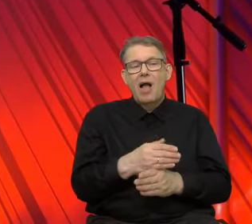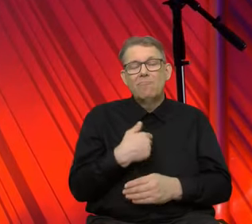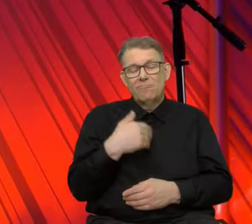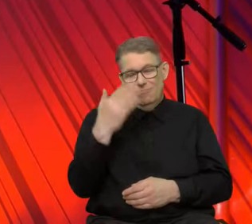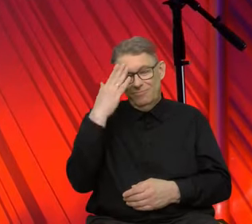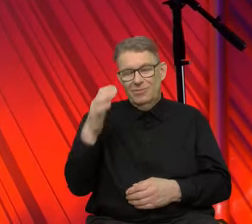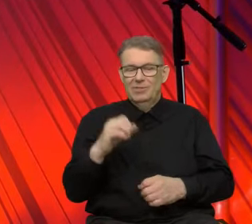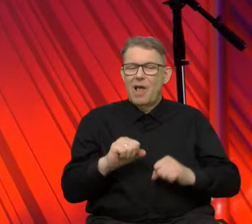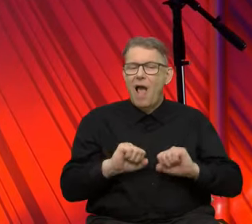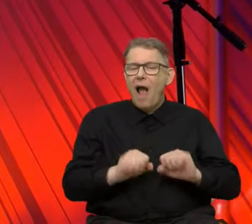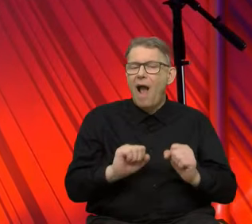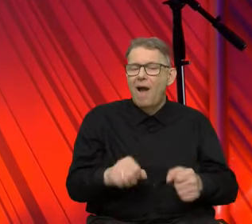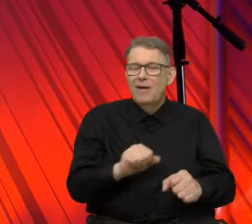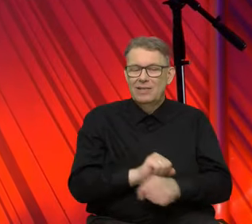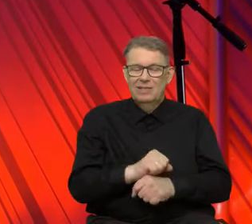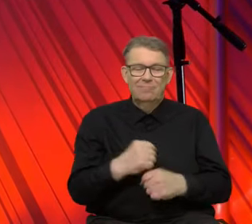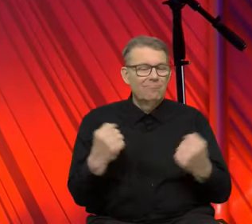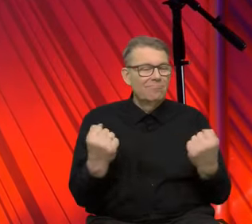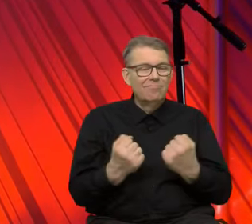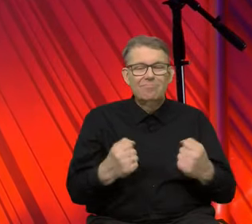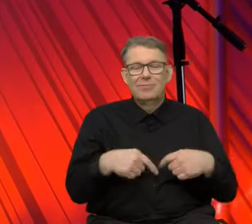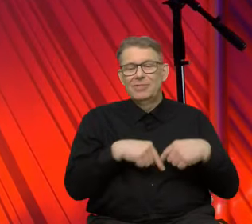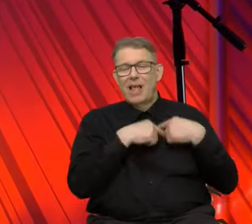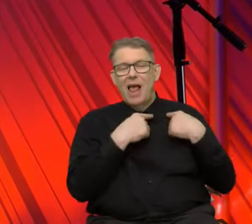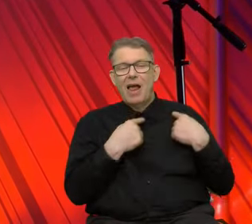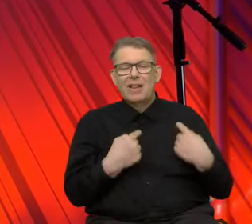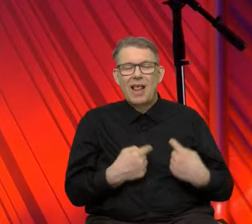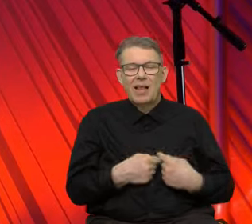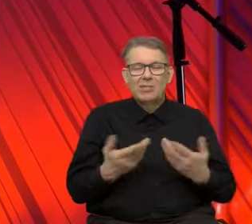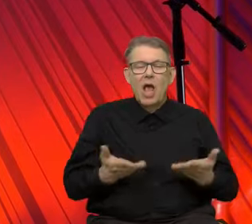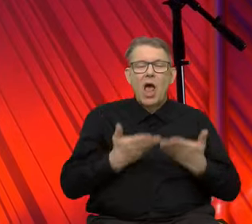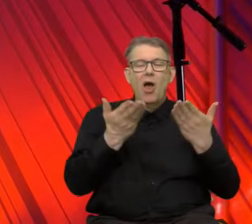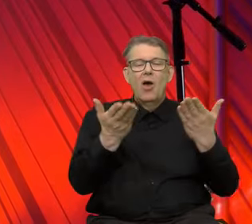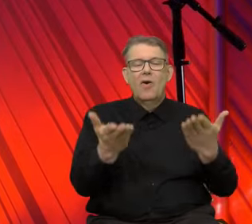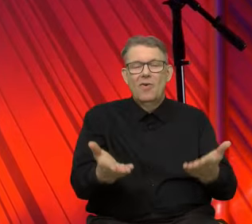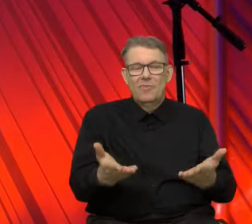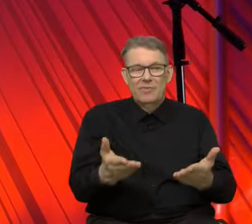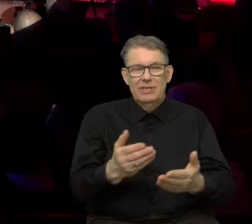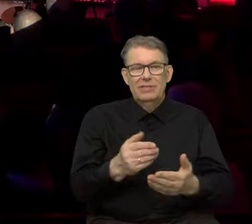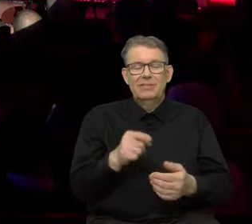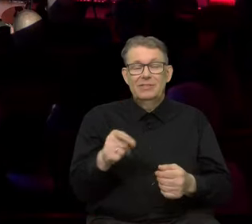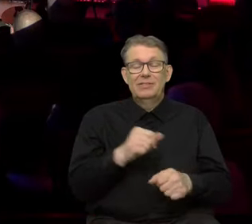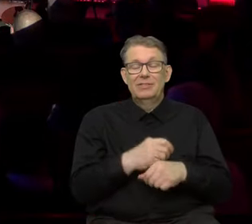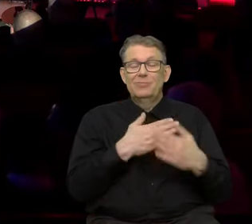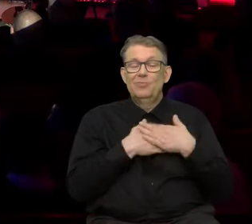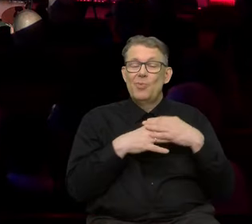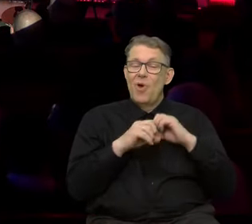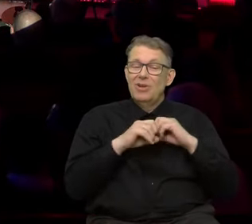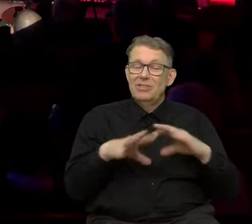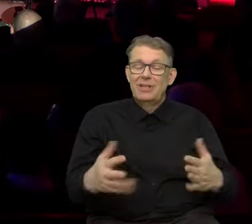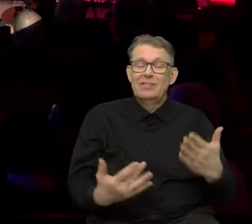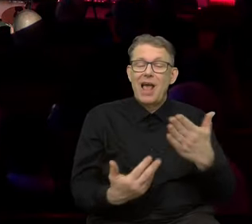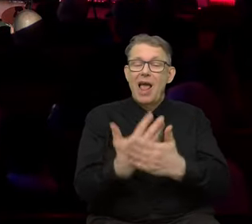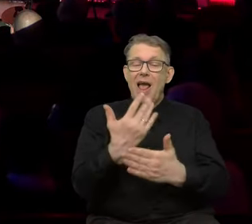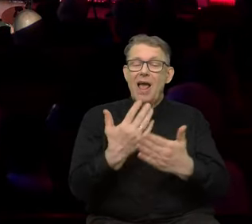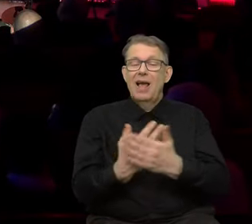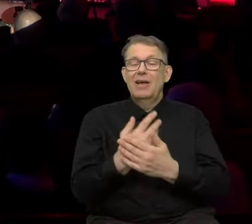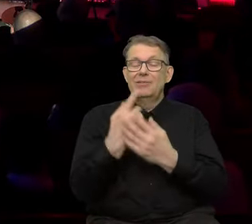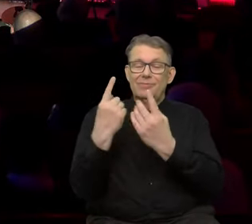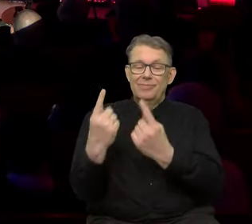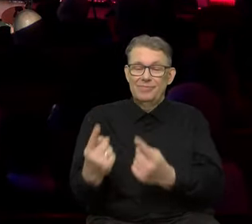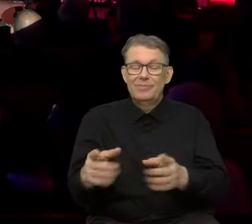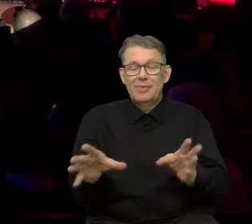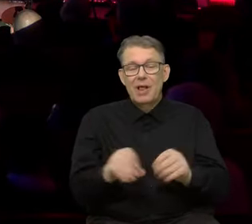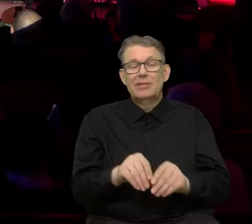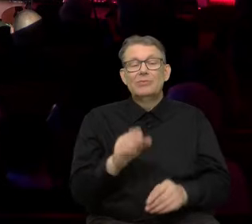dynamiczną, jak aktywną, jak oddaną, jak serdeczną, jak właśnie w tych promieniach miłosierdzia wzrastającą przy błogosławionym